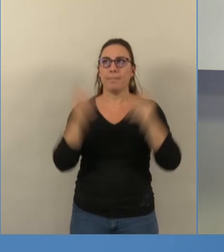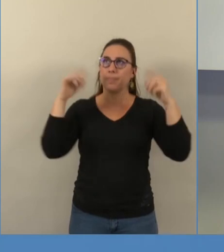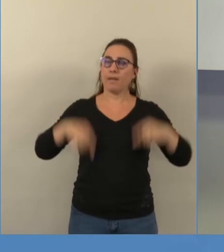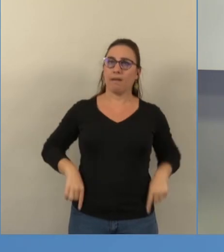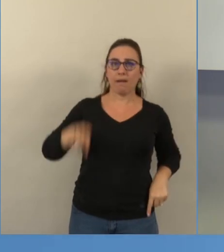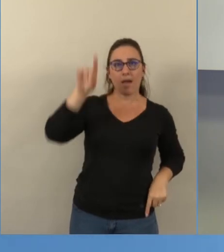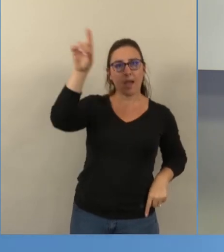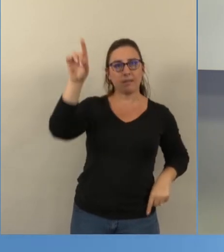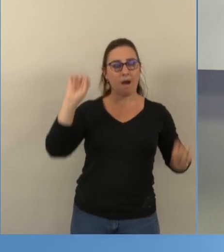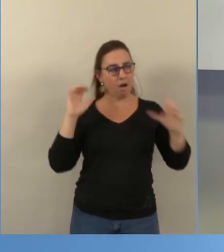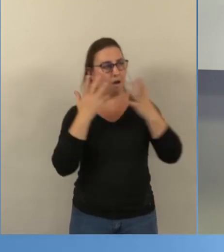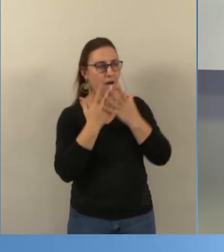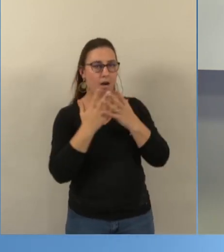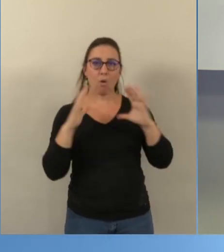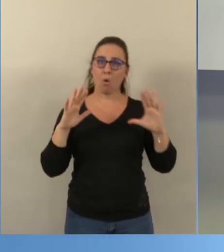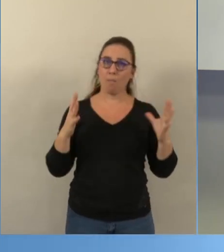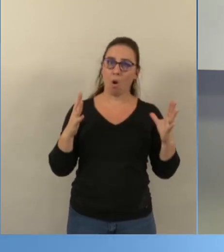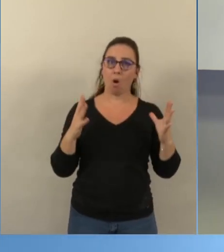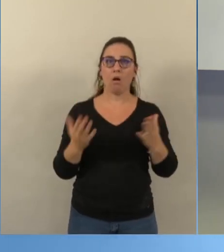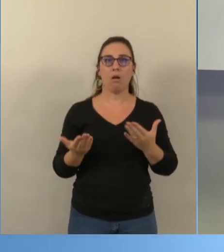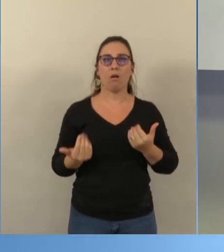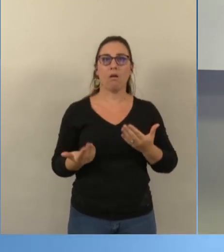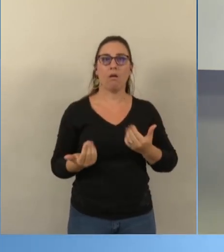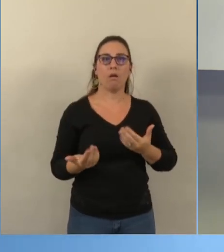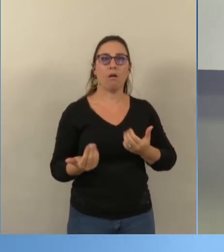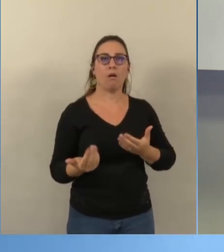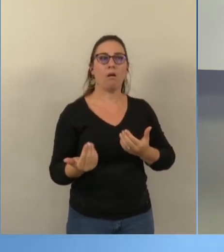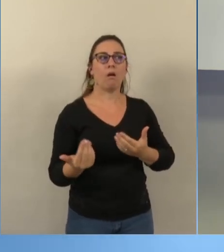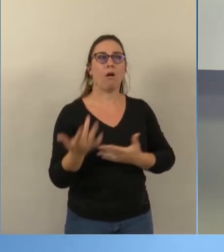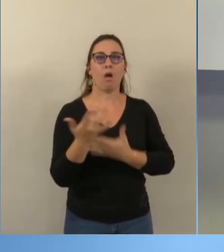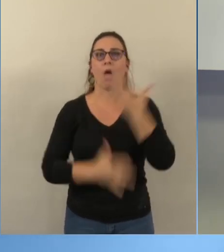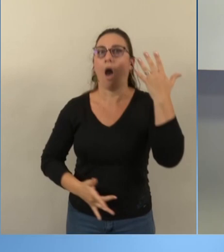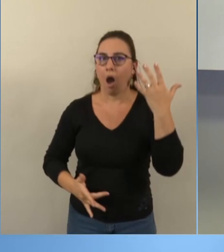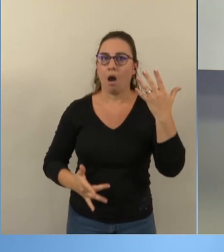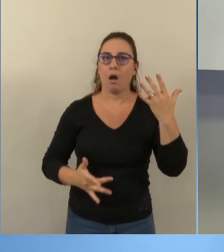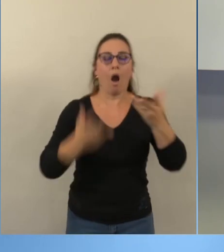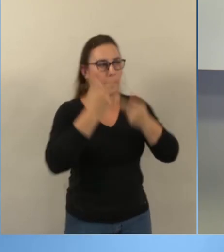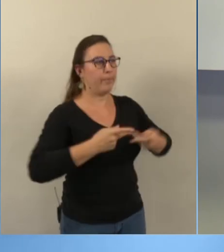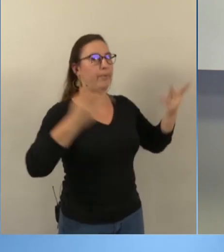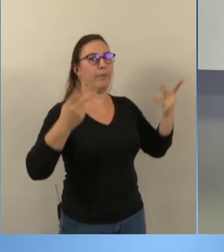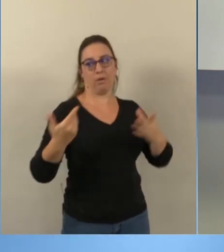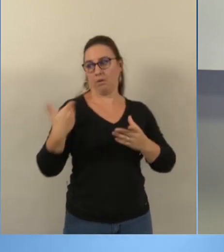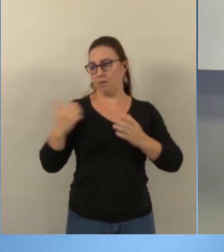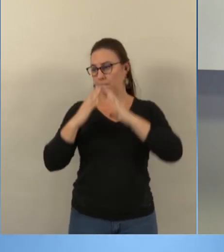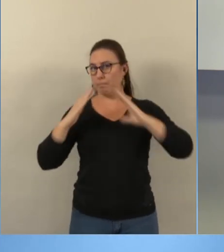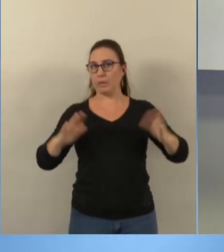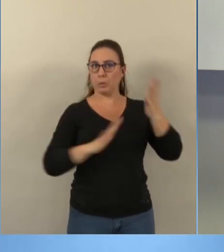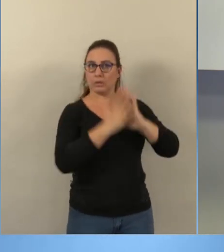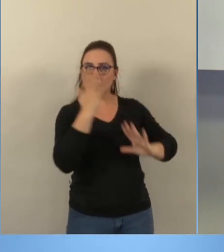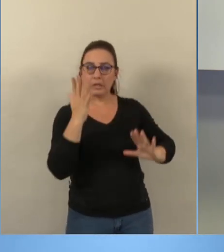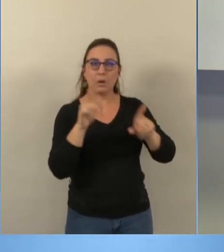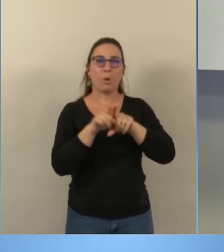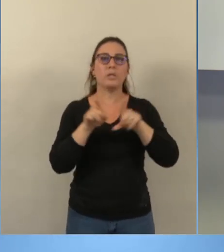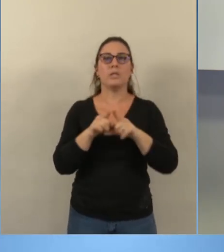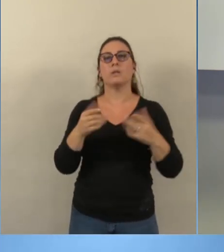qui a pour le moins tardé quelques semaines après l'incendie de la porte de la